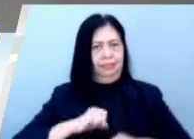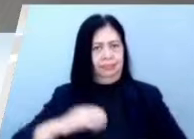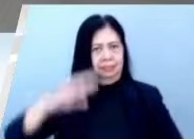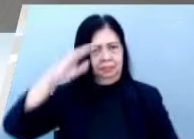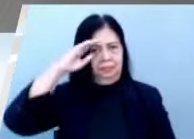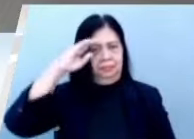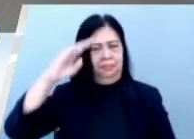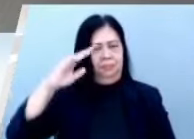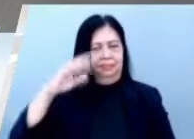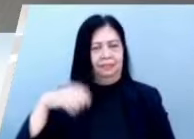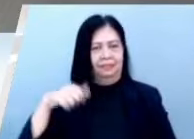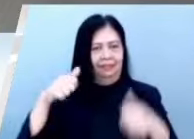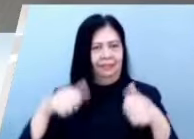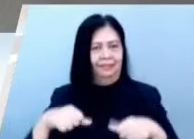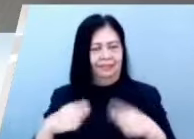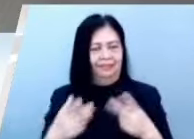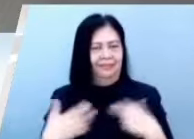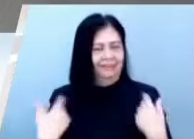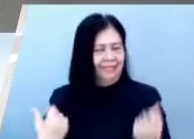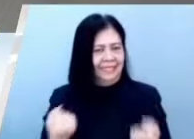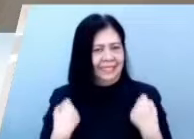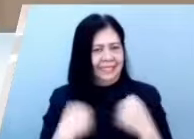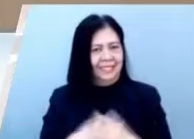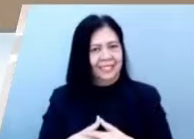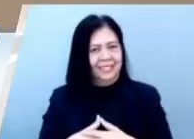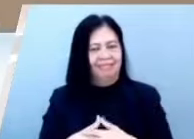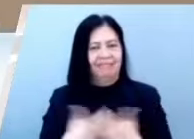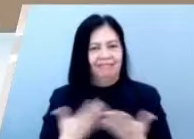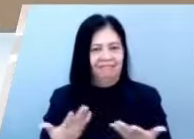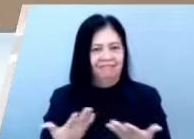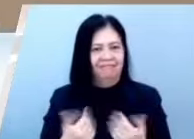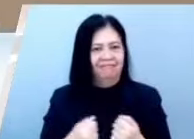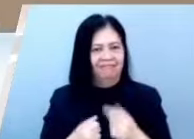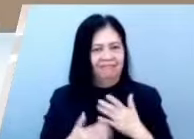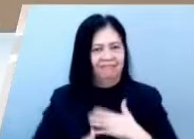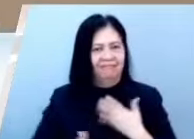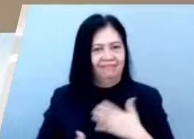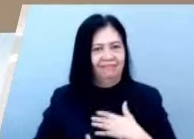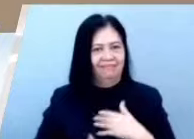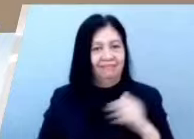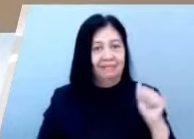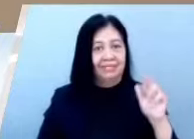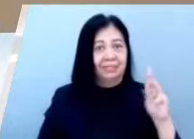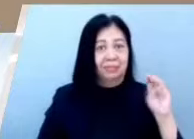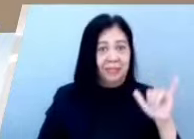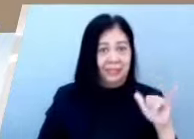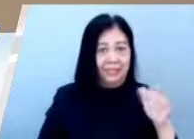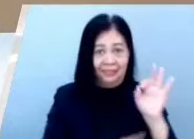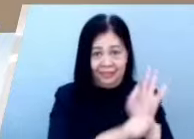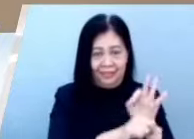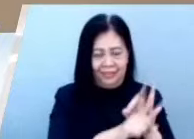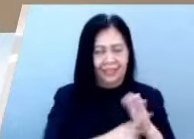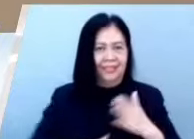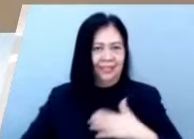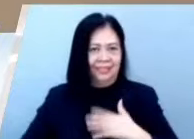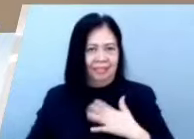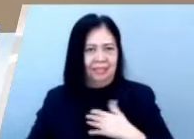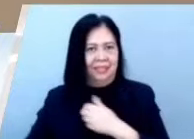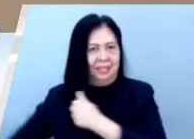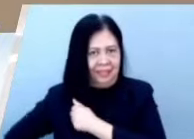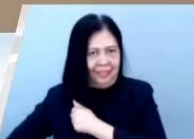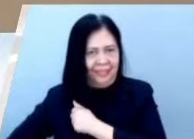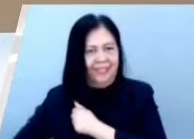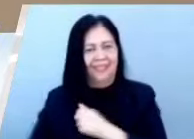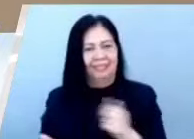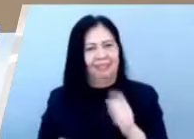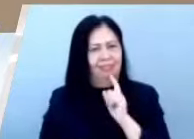ang dalawa. Grabe, no? Diba? Natuwa naman yung ARMY sa ARMY. ARMY. Diba? Kahit sa loob, nag-excel pa